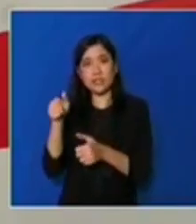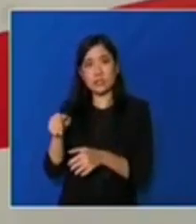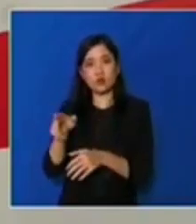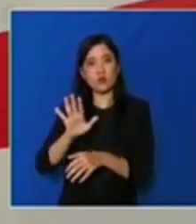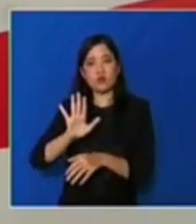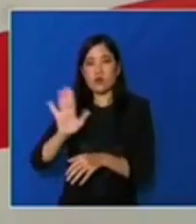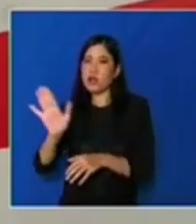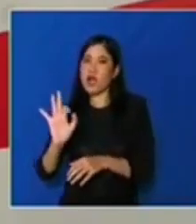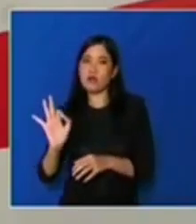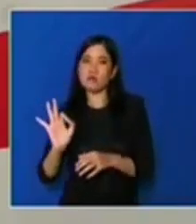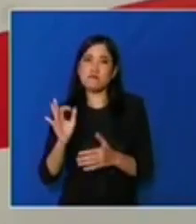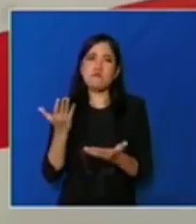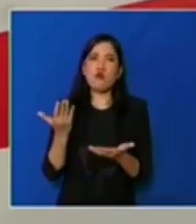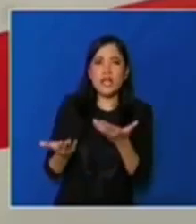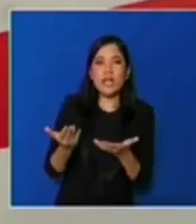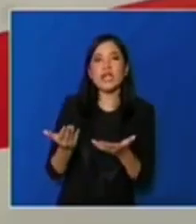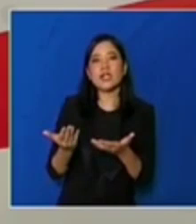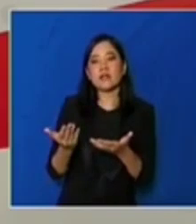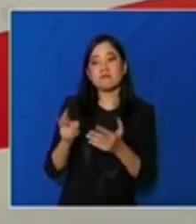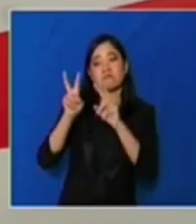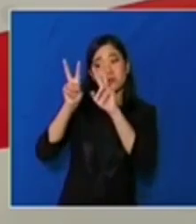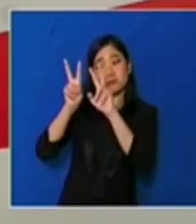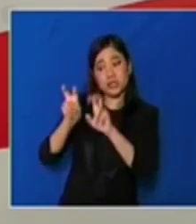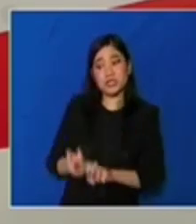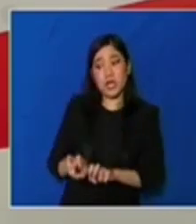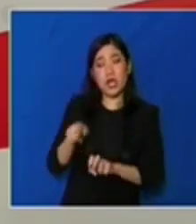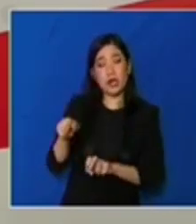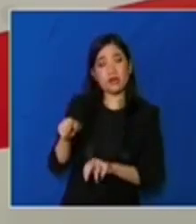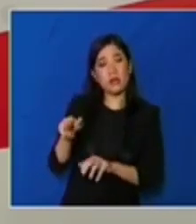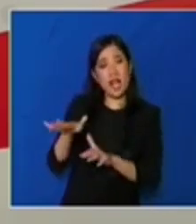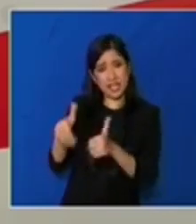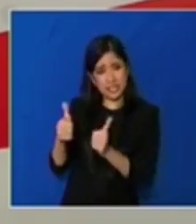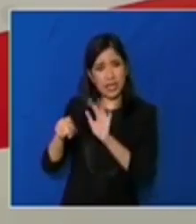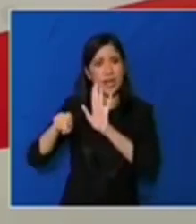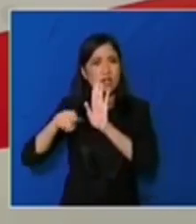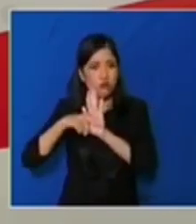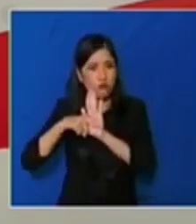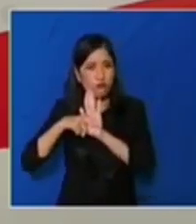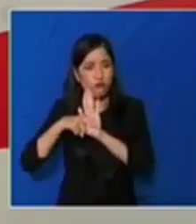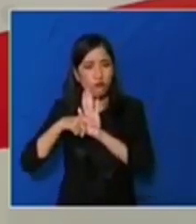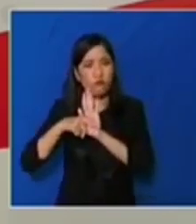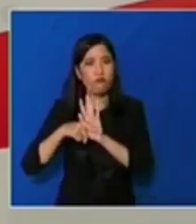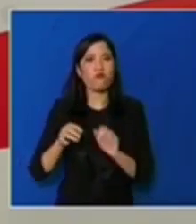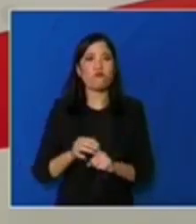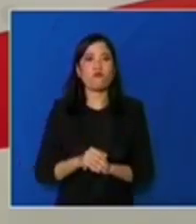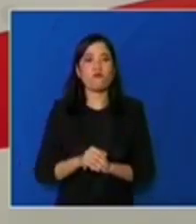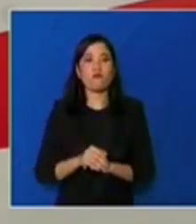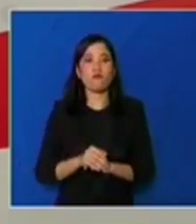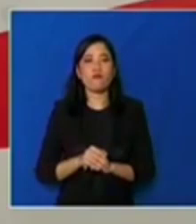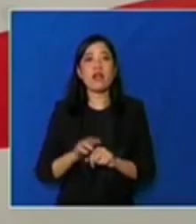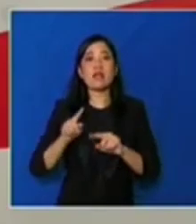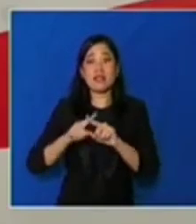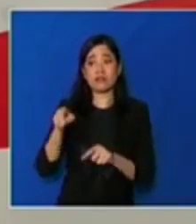sedang sakit bisa saja pada pemeriksaan ini didapatkan hasil negatif pada orang yang sudah terinfeksi